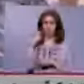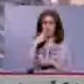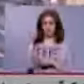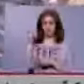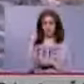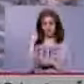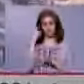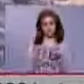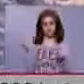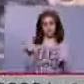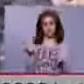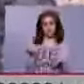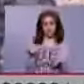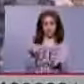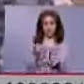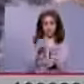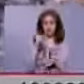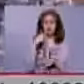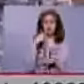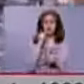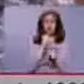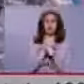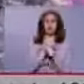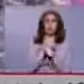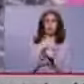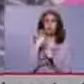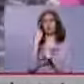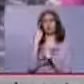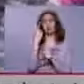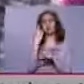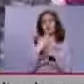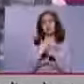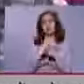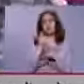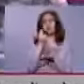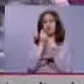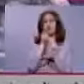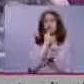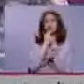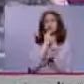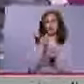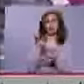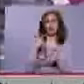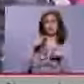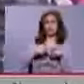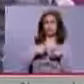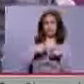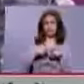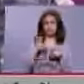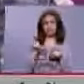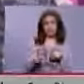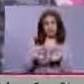غاليه، المرتب مثلا غالي، الواحد مش بيكون شغال شغلانتين عشان يقدر يسد. تلاقي كل مره كل حاجه في العالي، البنزين غالي،